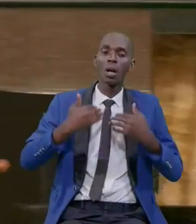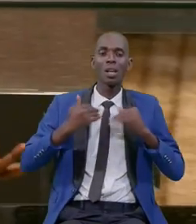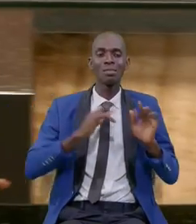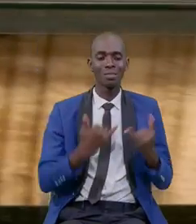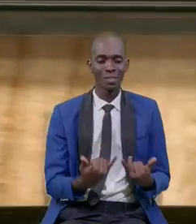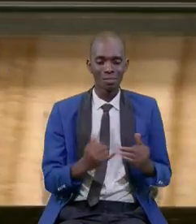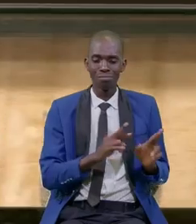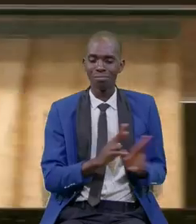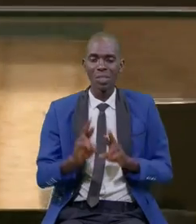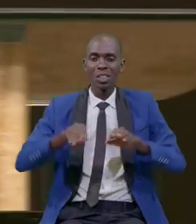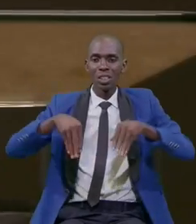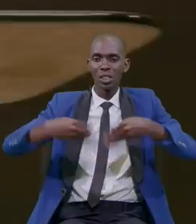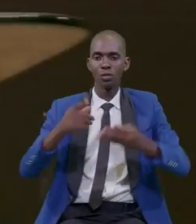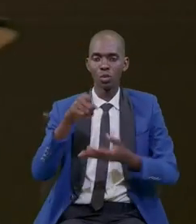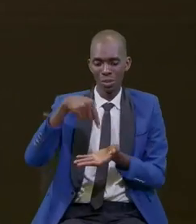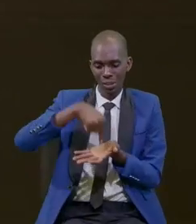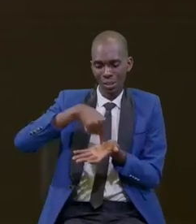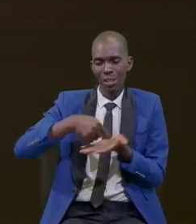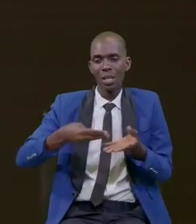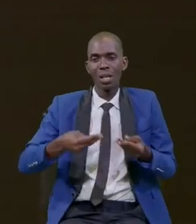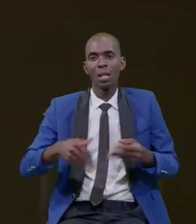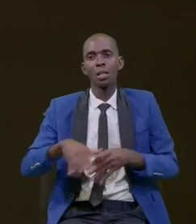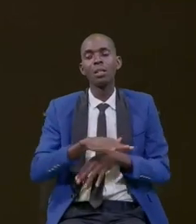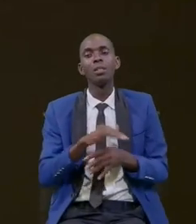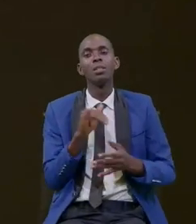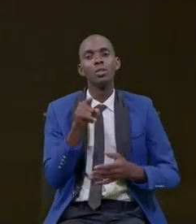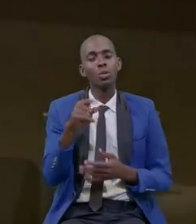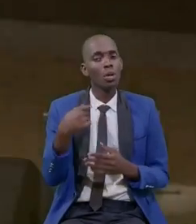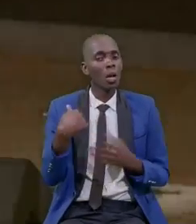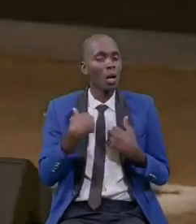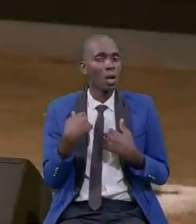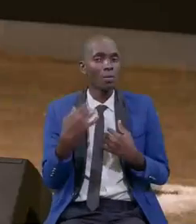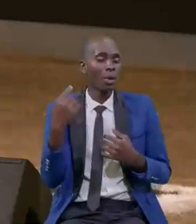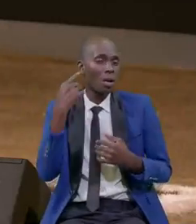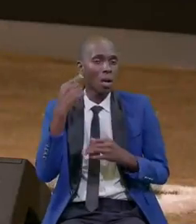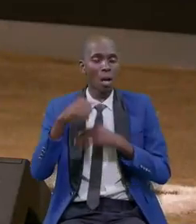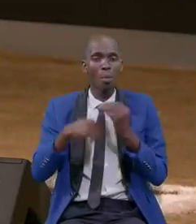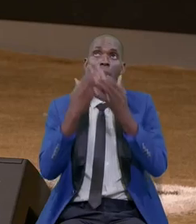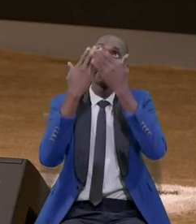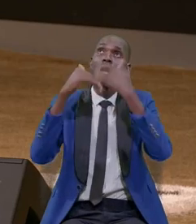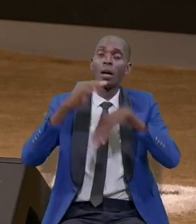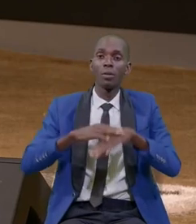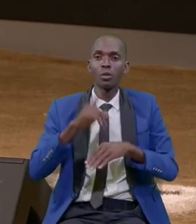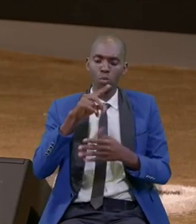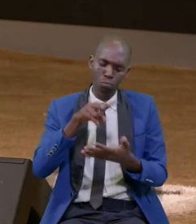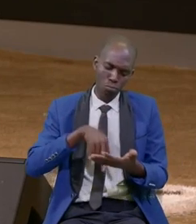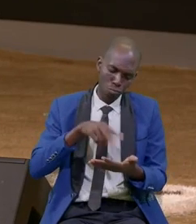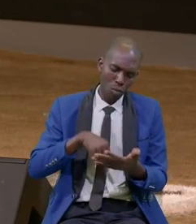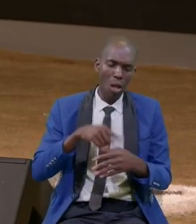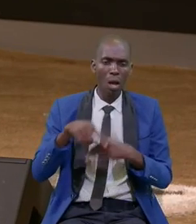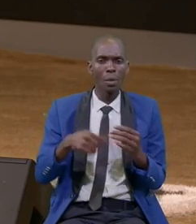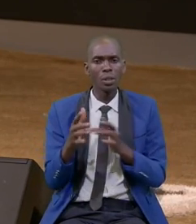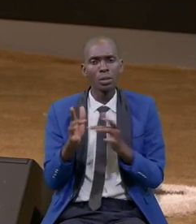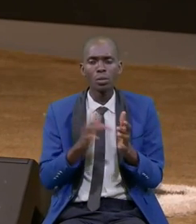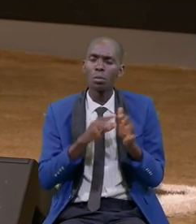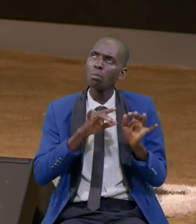pays. C'est la foi qu'il veut que nous ayons. Vous avez entendu parler du ciel. Vous avez lu de Jésus-Christ qu'il est parti